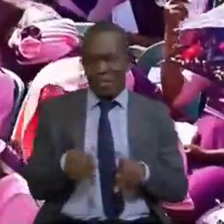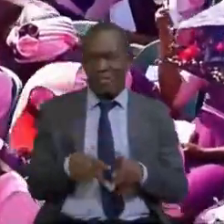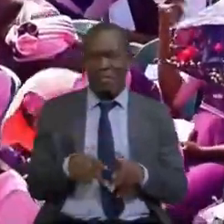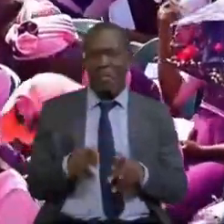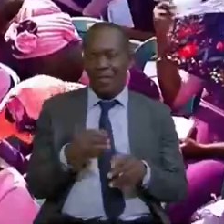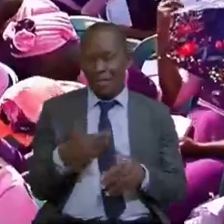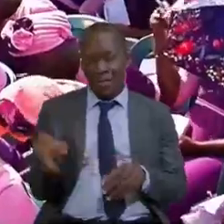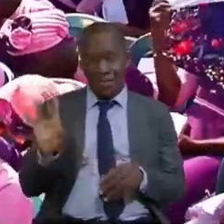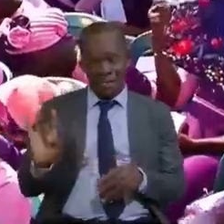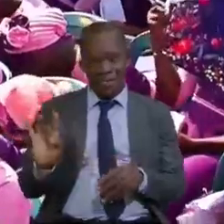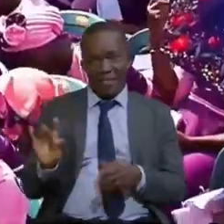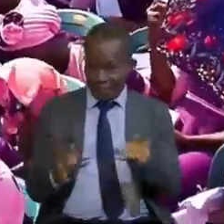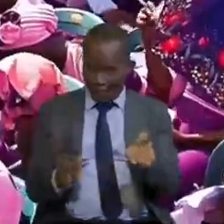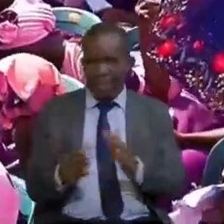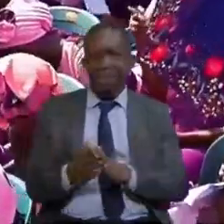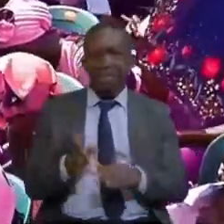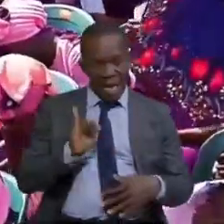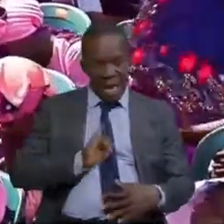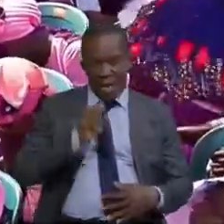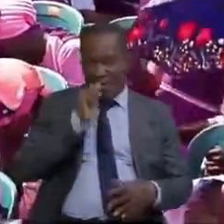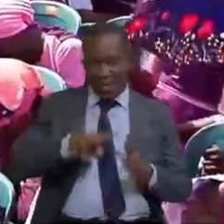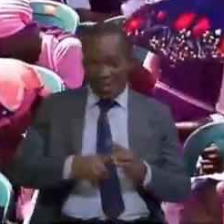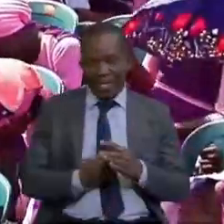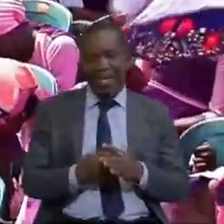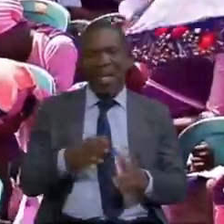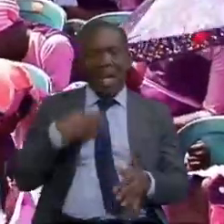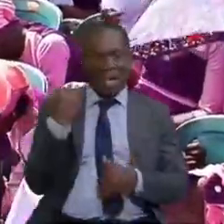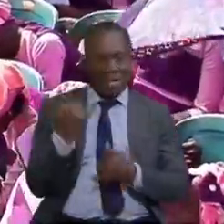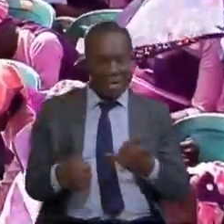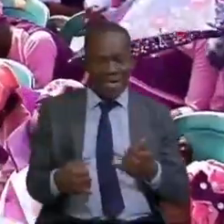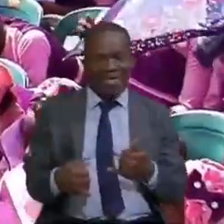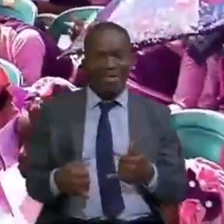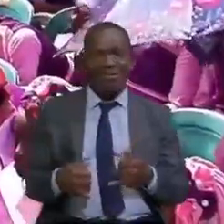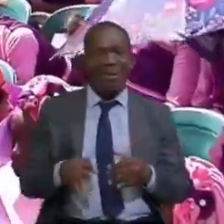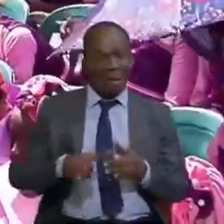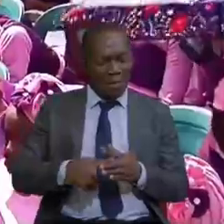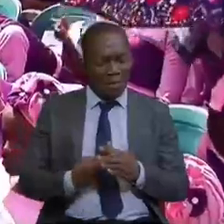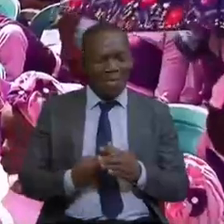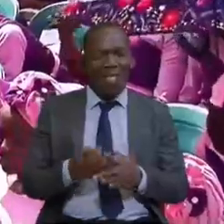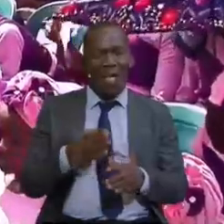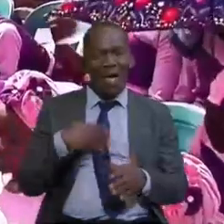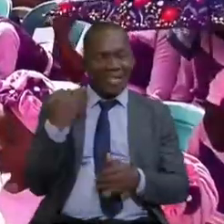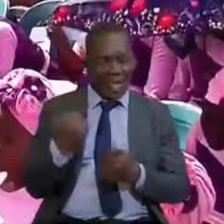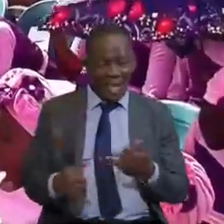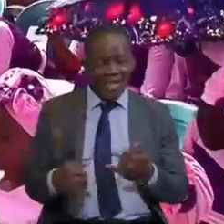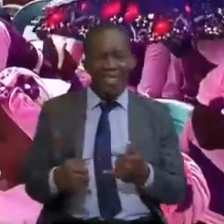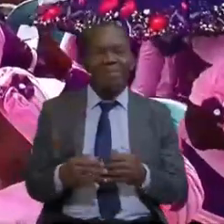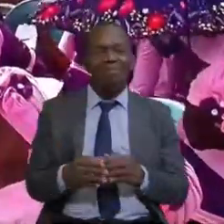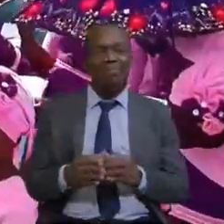8. Il dit, je suis l'alpha. Je suis à l'alpha et l'oméga, dit le Seigneur Dieu, celui qui est, qui était et qui